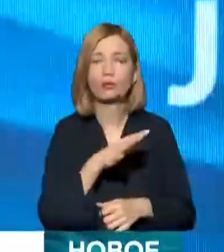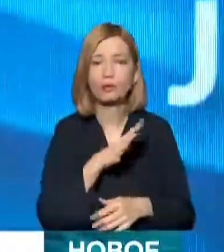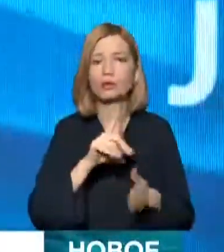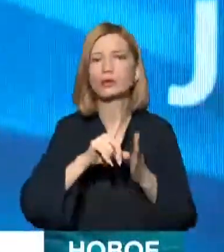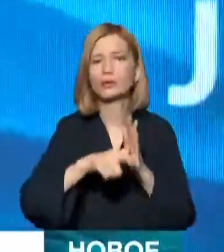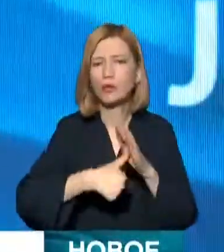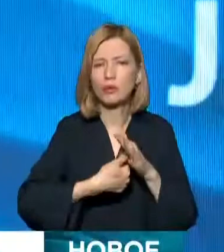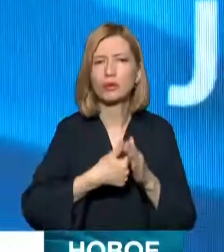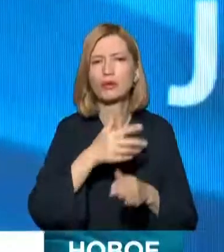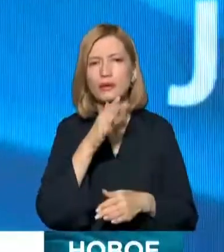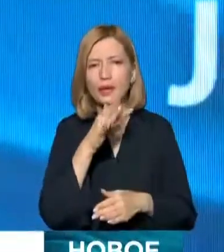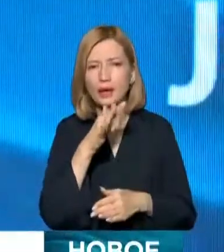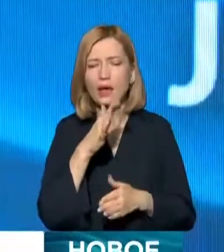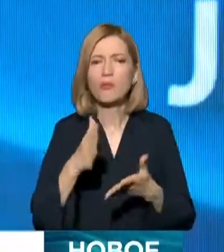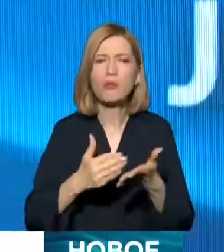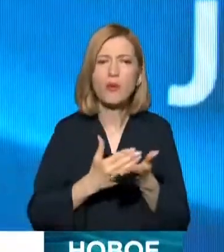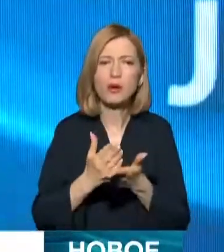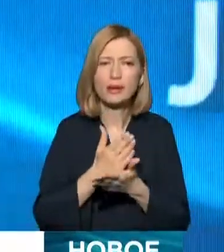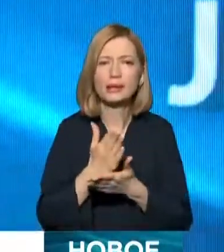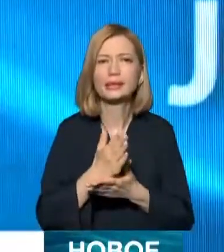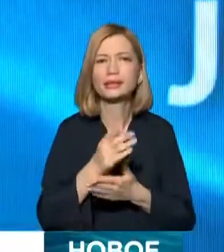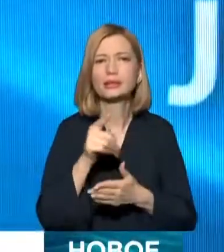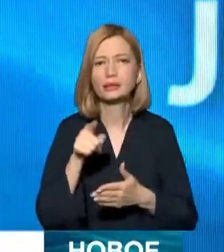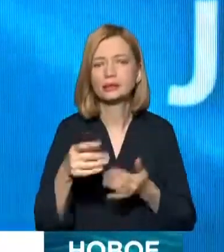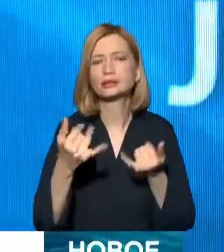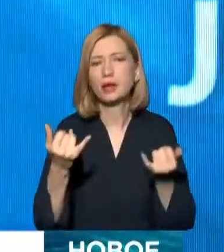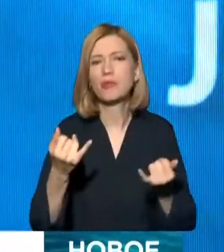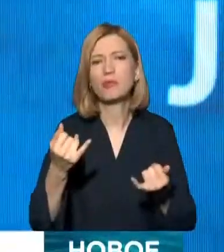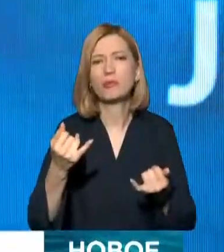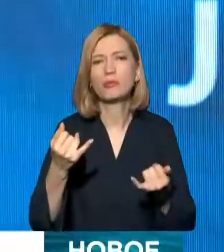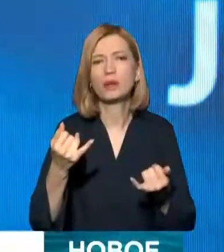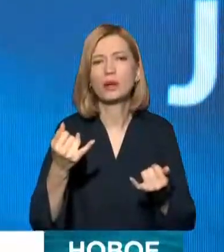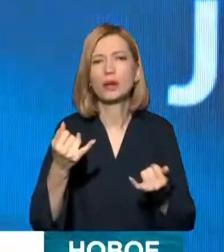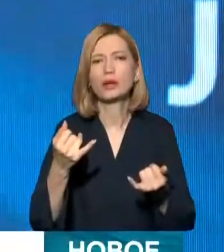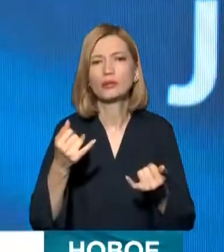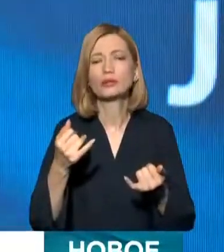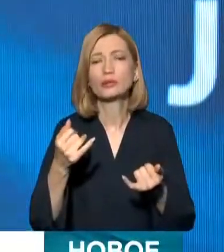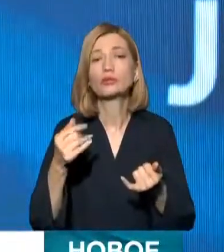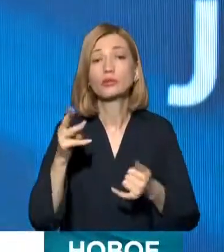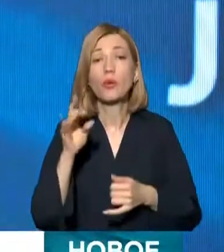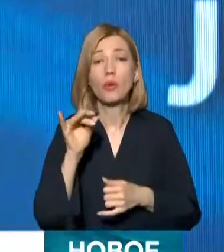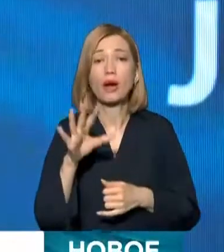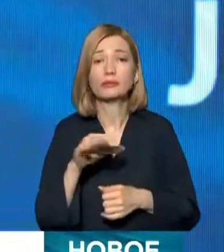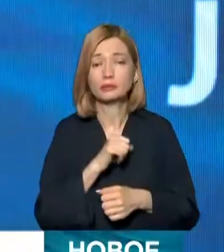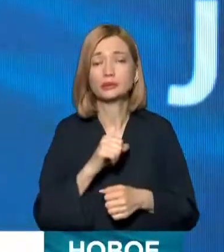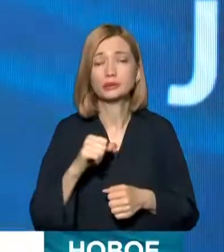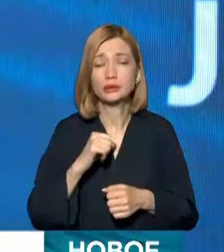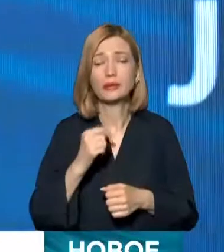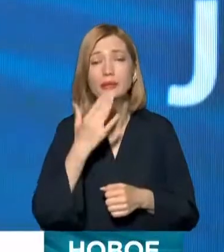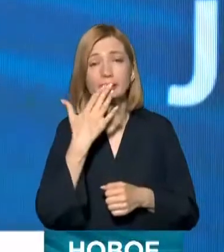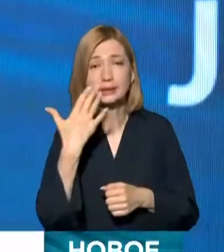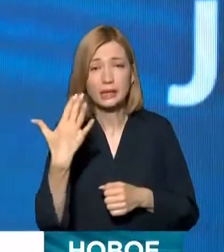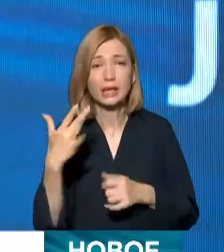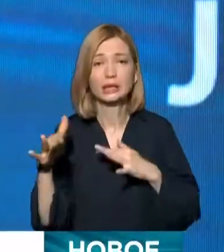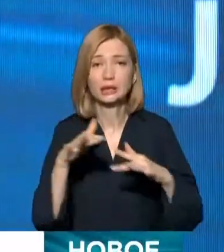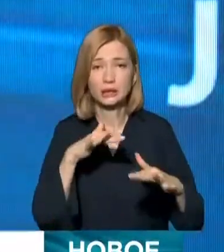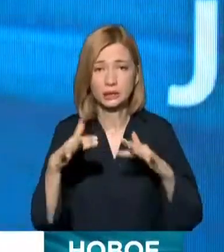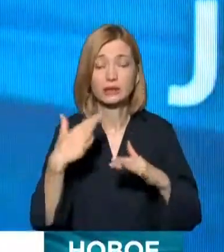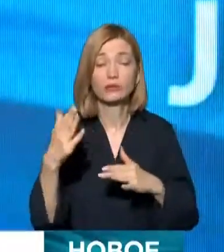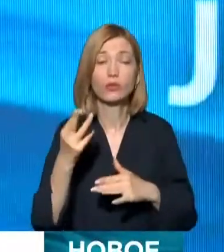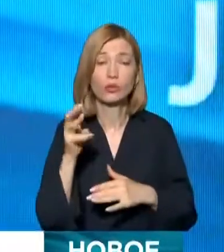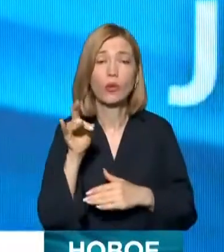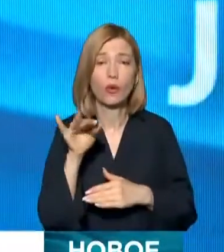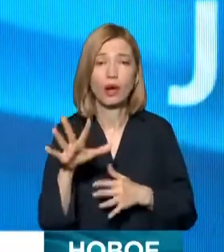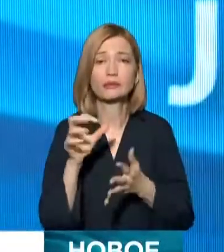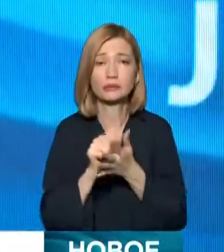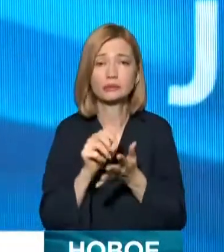годы, внешней политикой Казахстана занимался именно нынешний президент Казахстана. В бытность министра иностранных дел основная концепция внешней